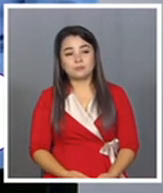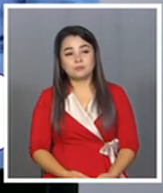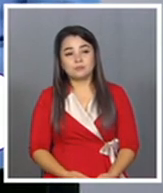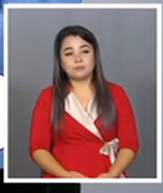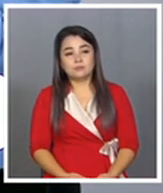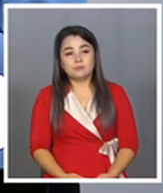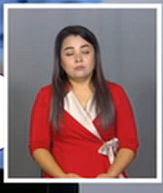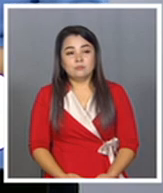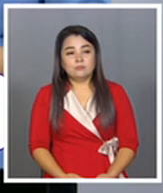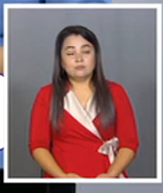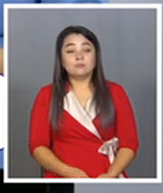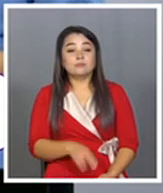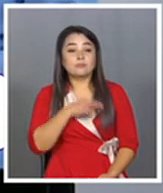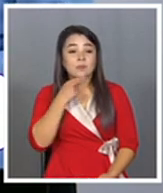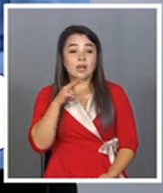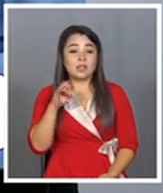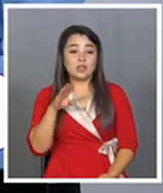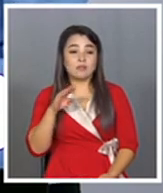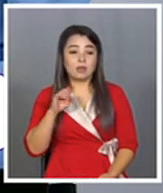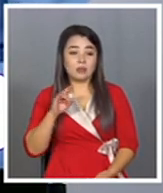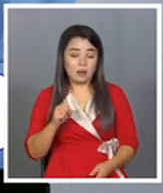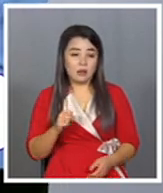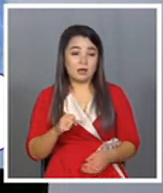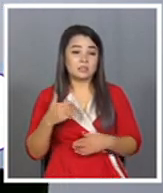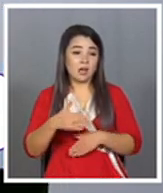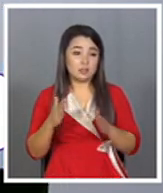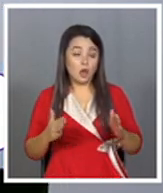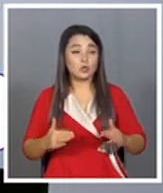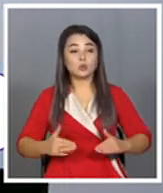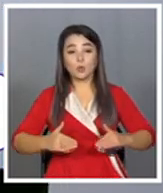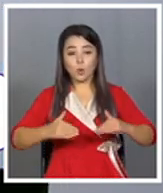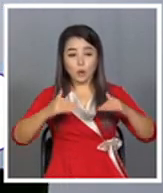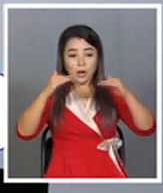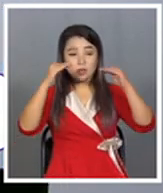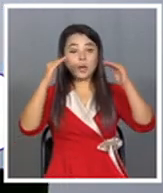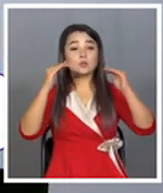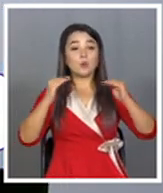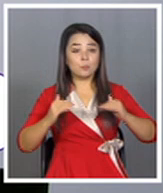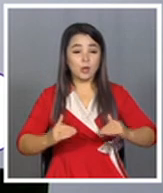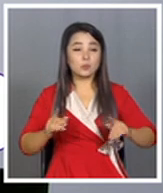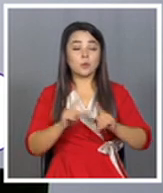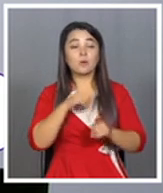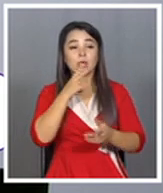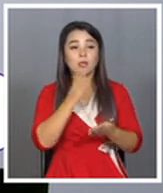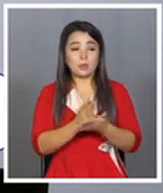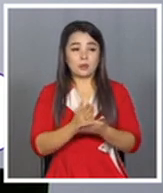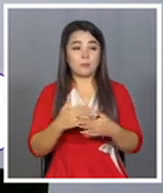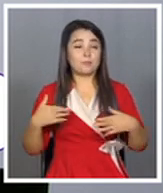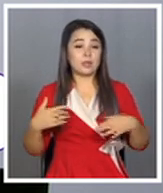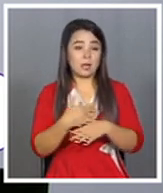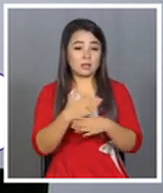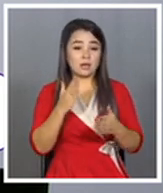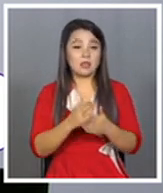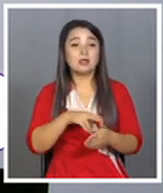Балалар, енді қараңыздар, литосфералық тақталардың жоғары, төмен бағытта қозғалуы. Суреттен